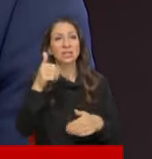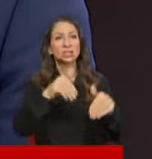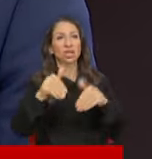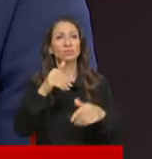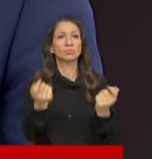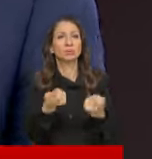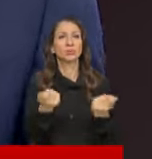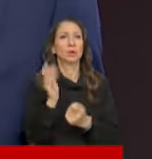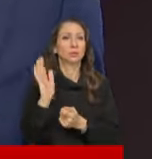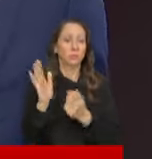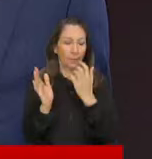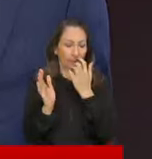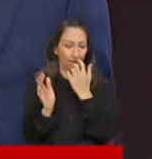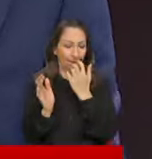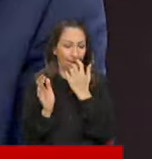çalış